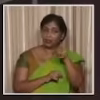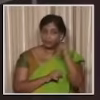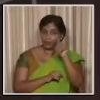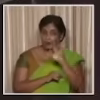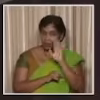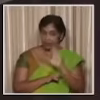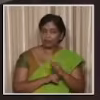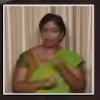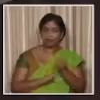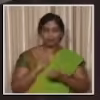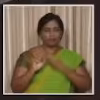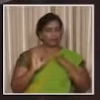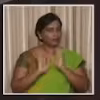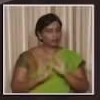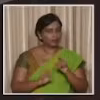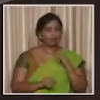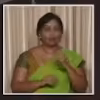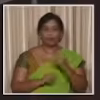නම්